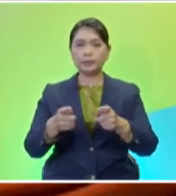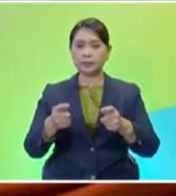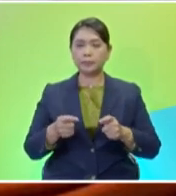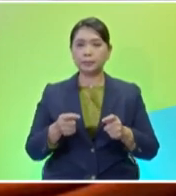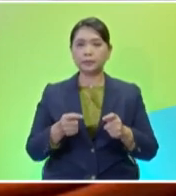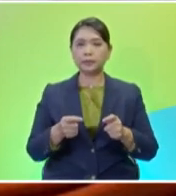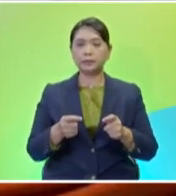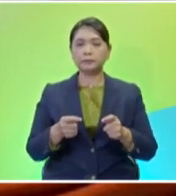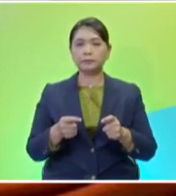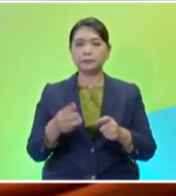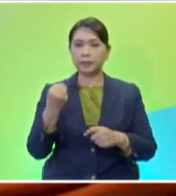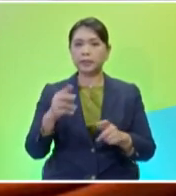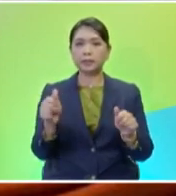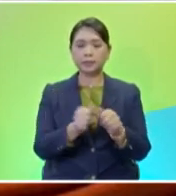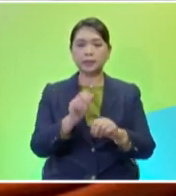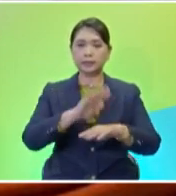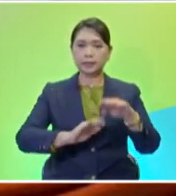tangan yang terbuka